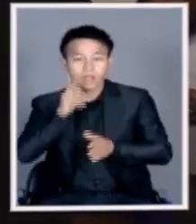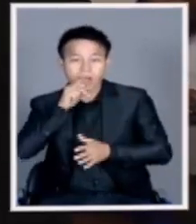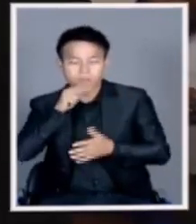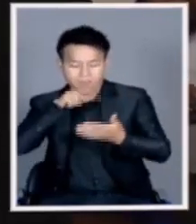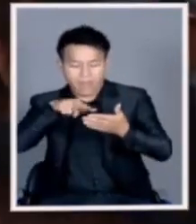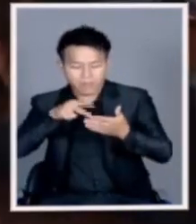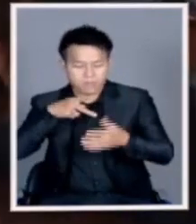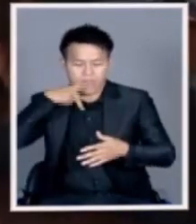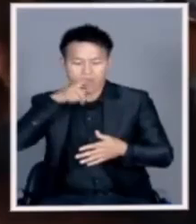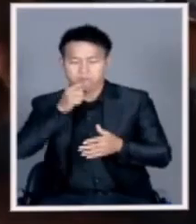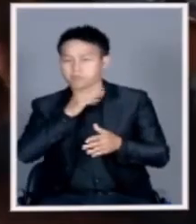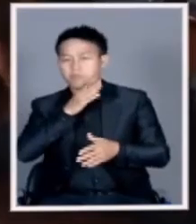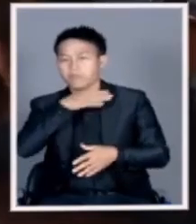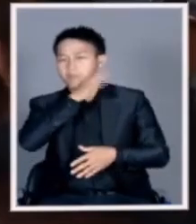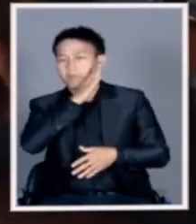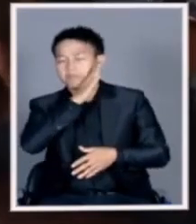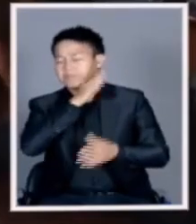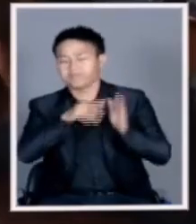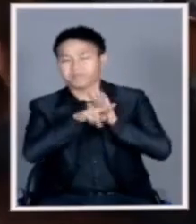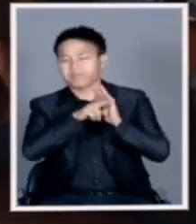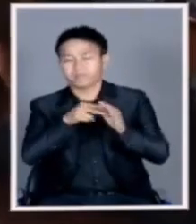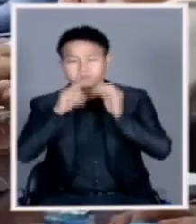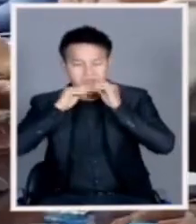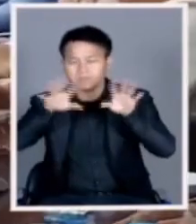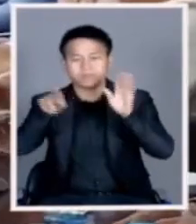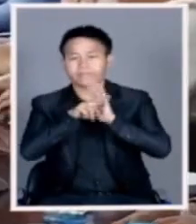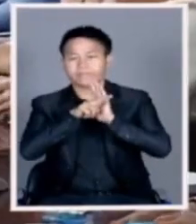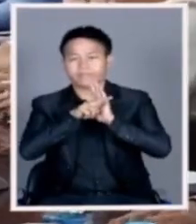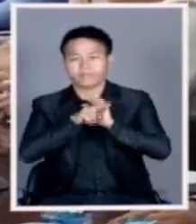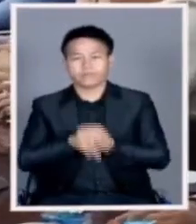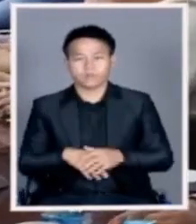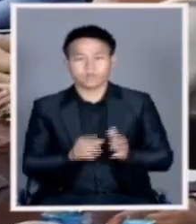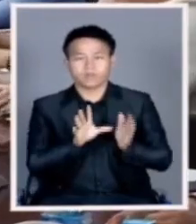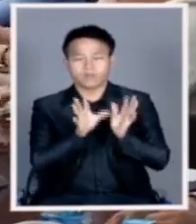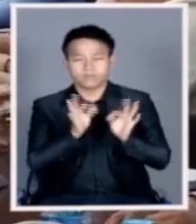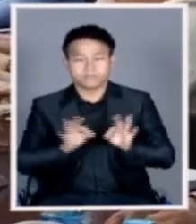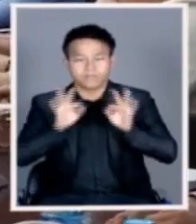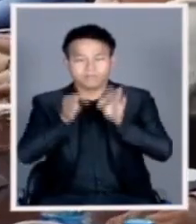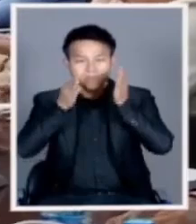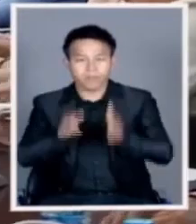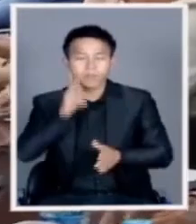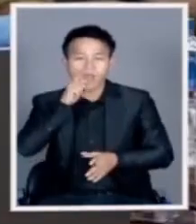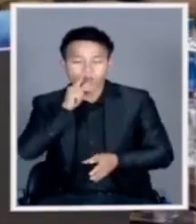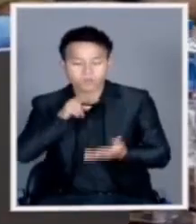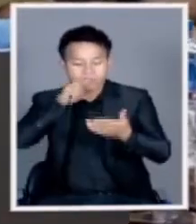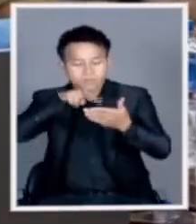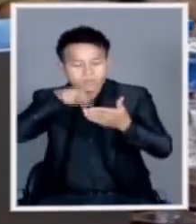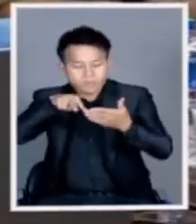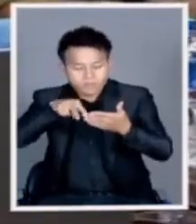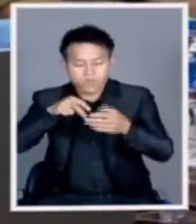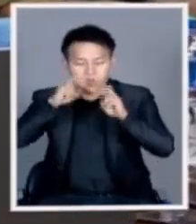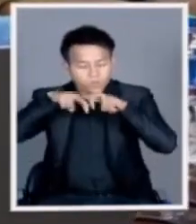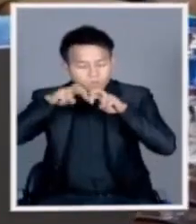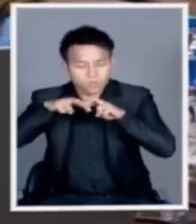แหล่งสื่อมวลชนควรเน้นหนักถึงการรายงานข่าวที่เป็นจริงและมีจรรยาบรรณการศึกษาข่าวปลอมสื่อมวลชนสามารถผลิตบท